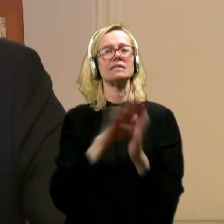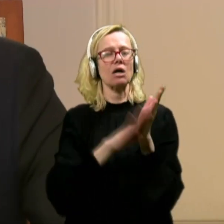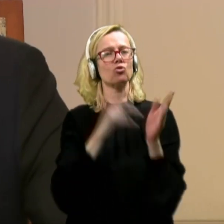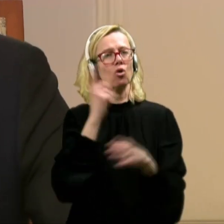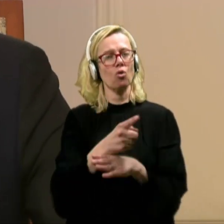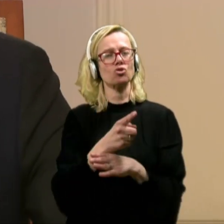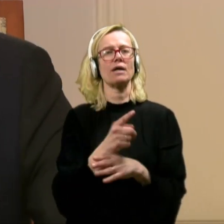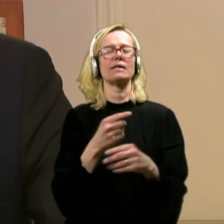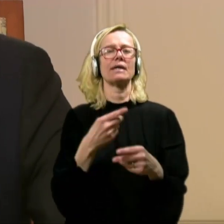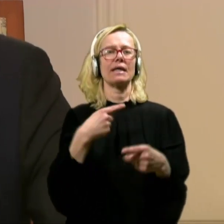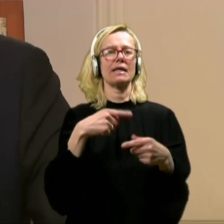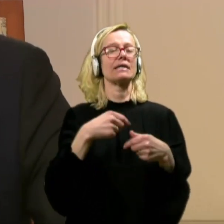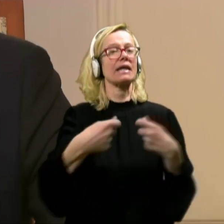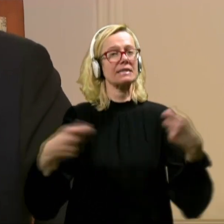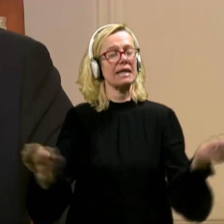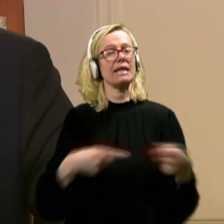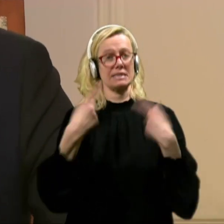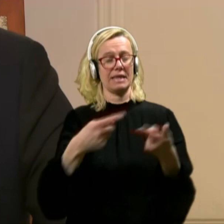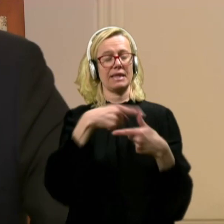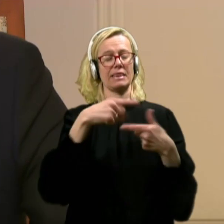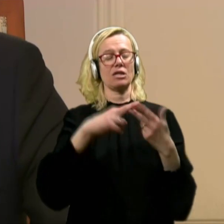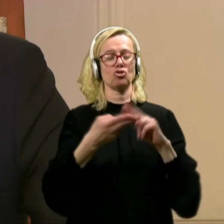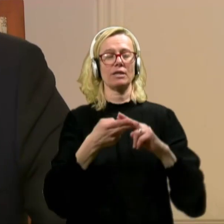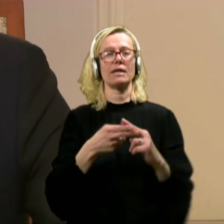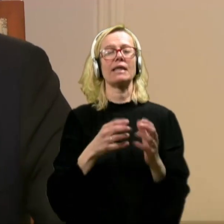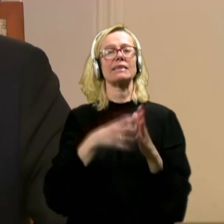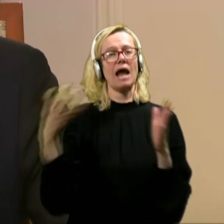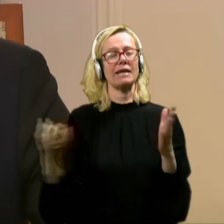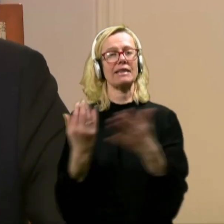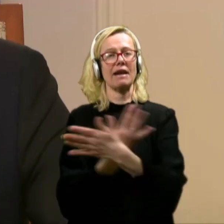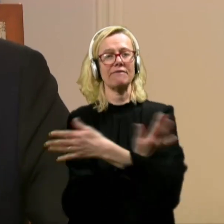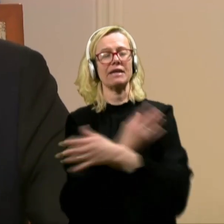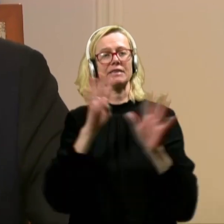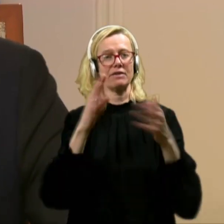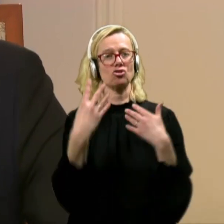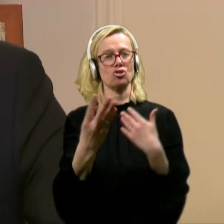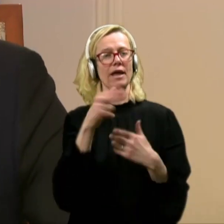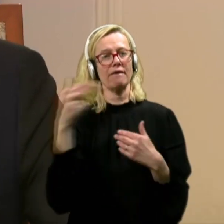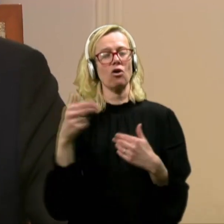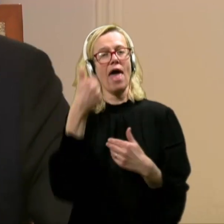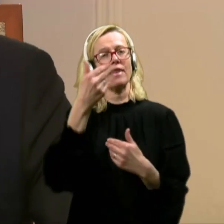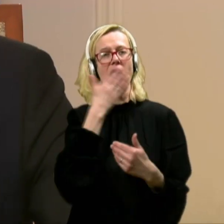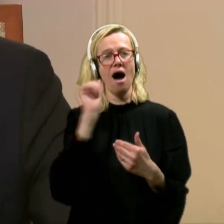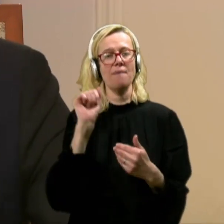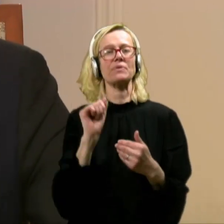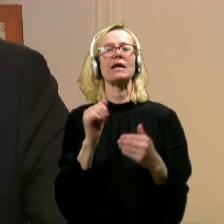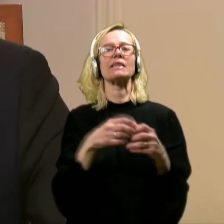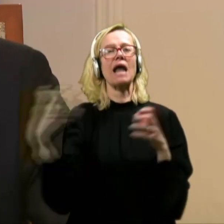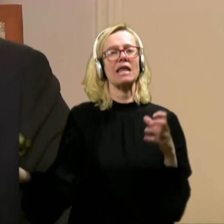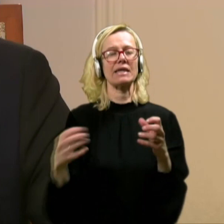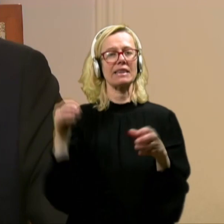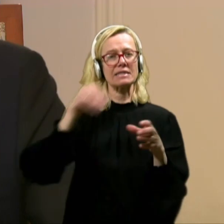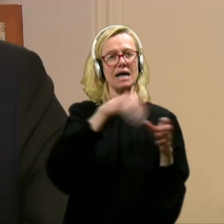rabe razdelijo na naslednji način. Trajno travinje 49 evrov na hektar, trajni